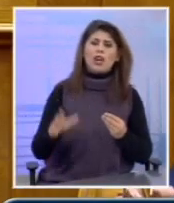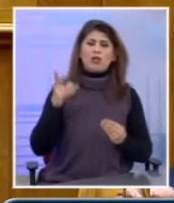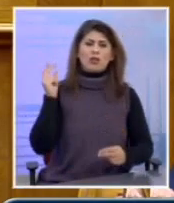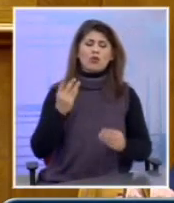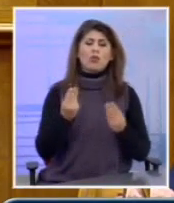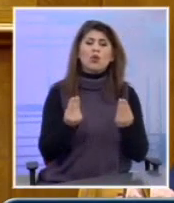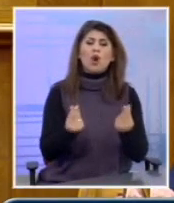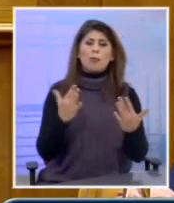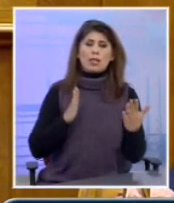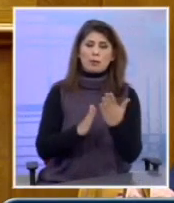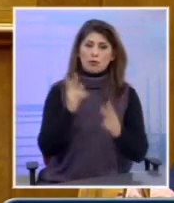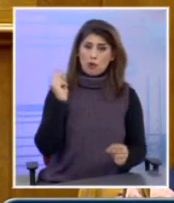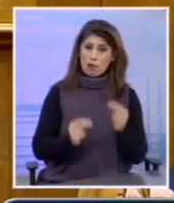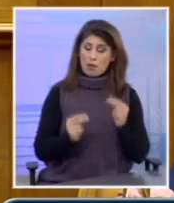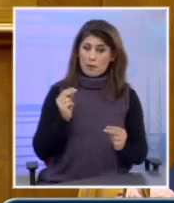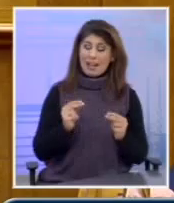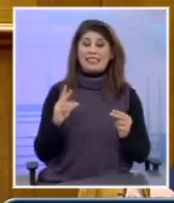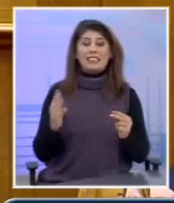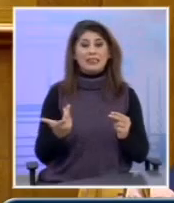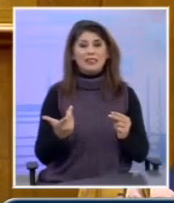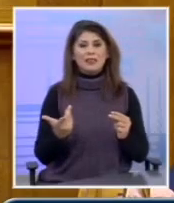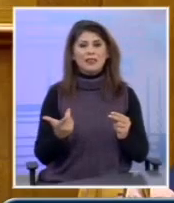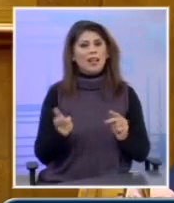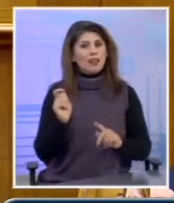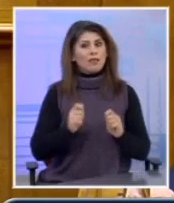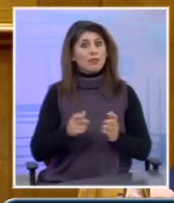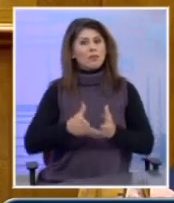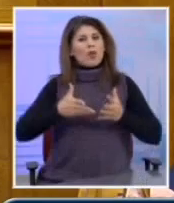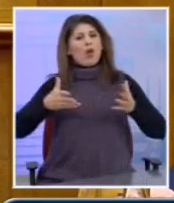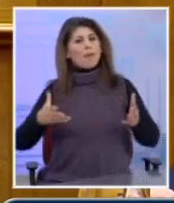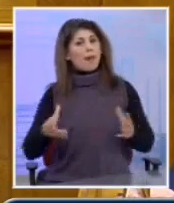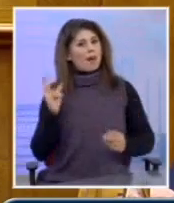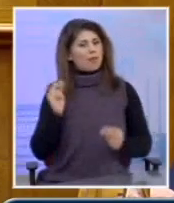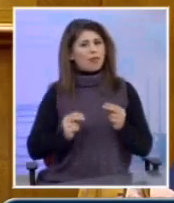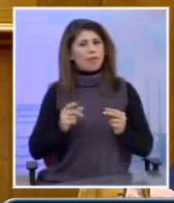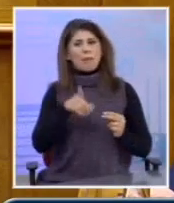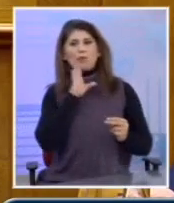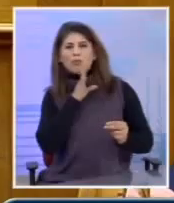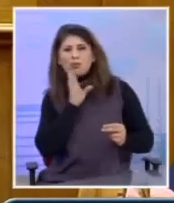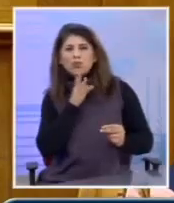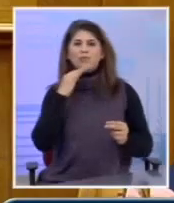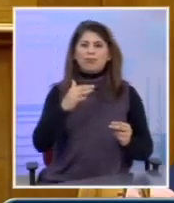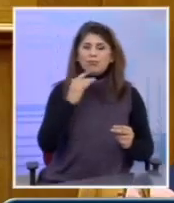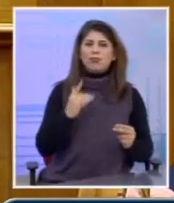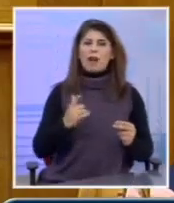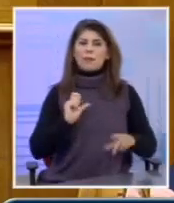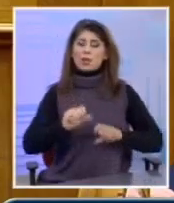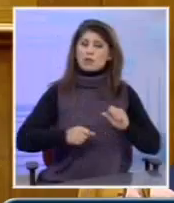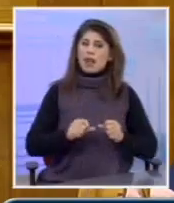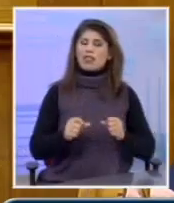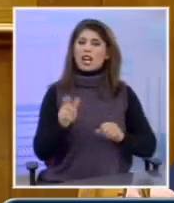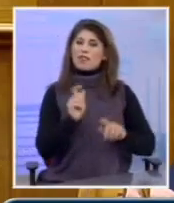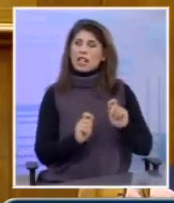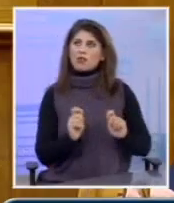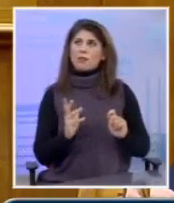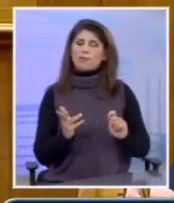πρόβλημα είναι να δημιουργούμε μεγαλύτερο πρόβλημα από τον τόρο, από την προσπάθεια να